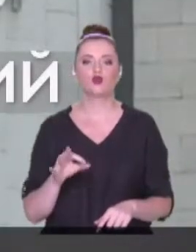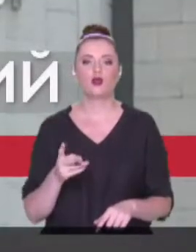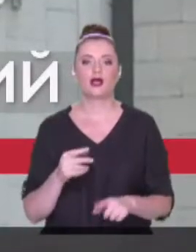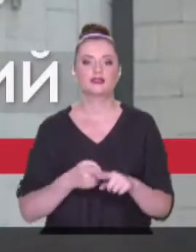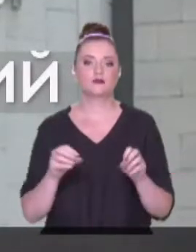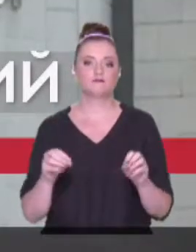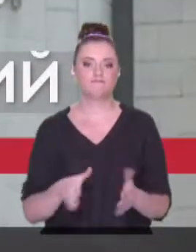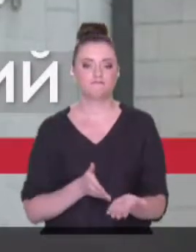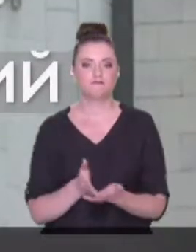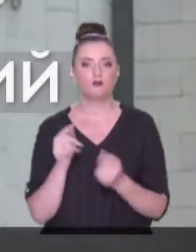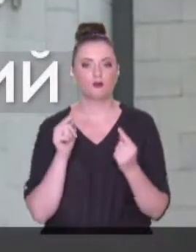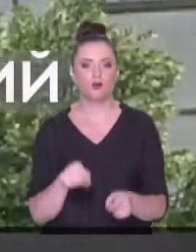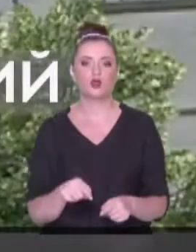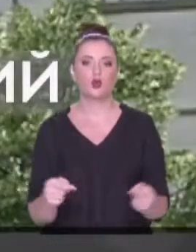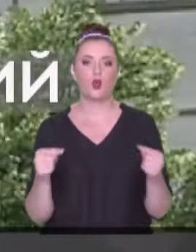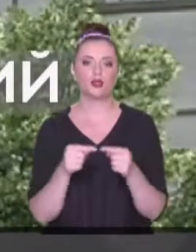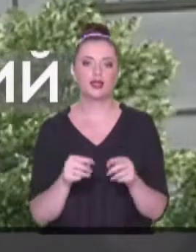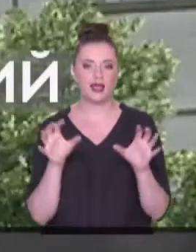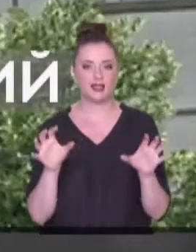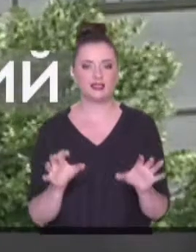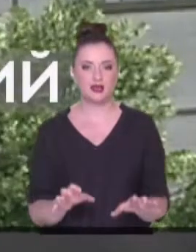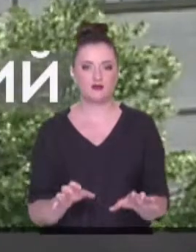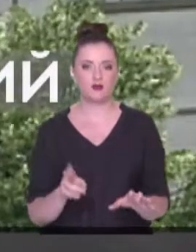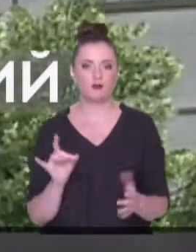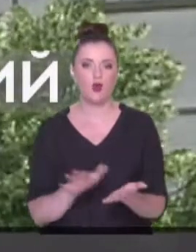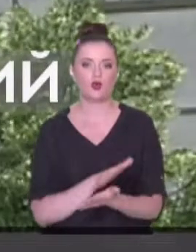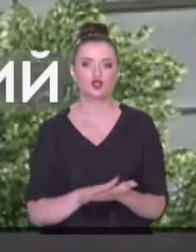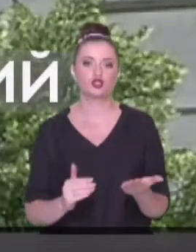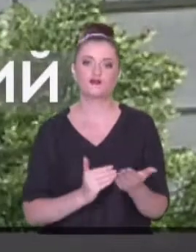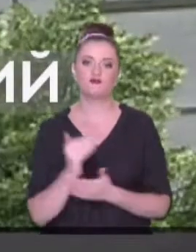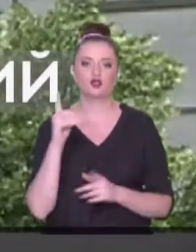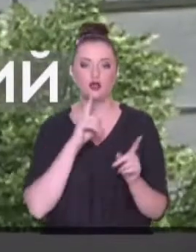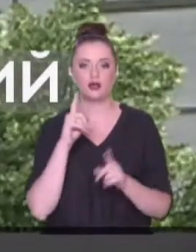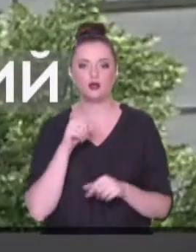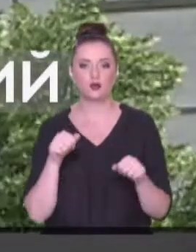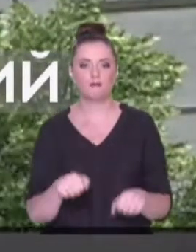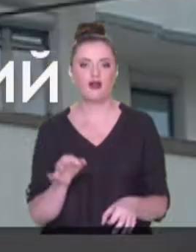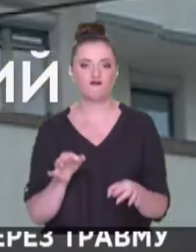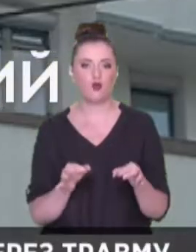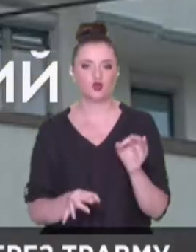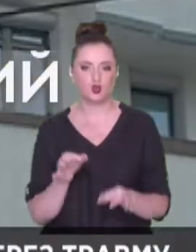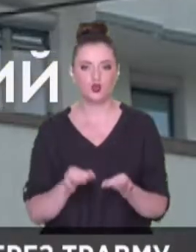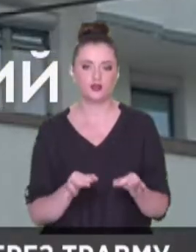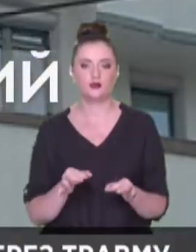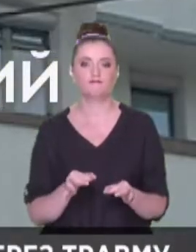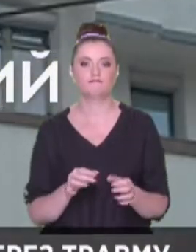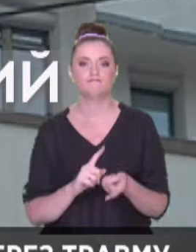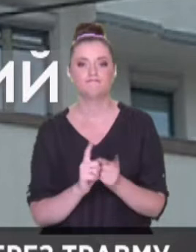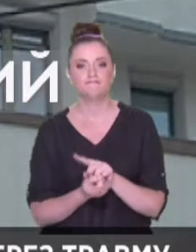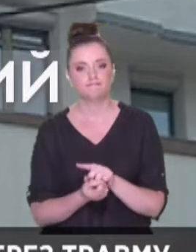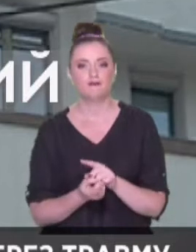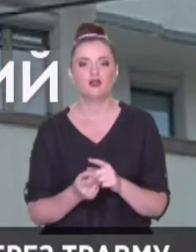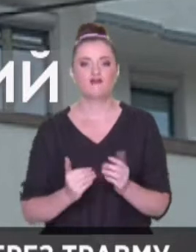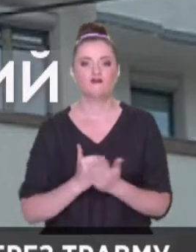рішення спрямовано проти конкретних законів про очищення Вищої ради правосуддя, про перезапуск Вищої кваліфікаційної